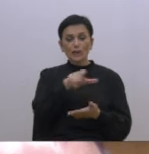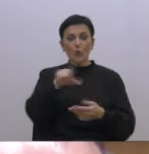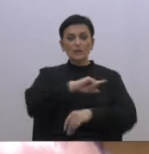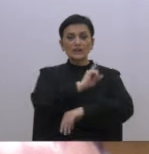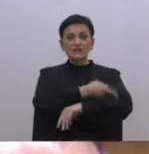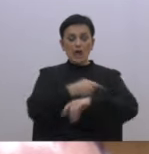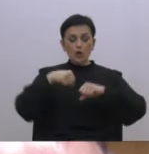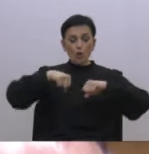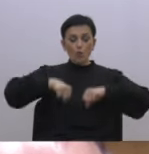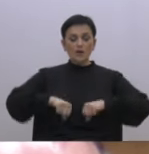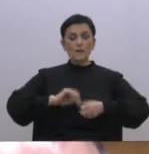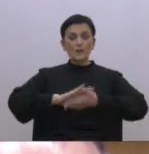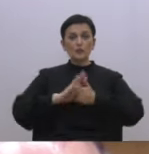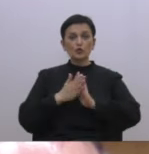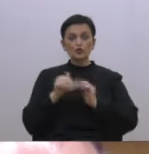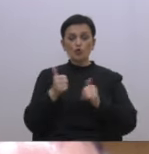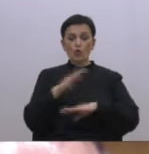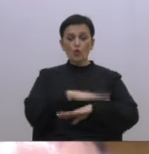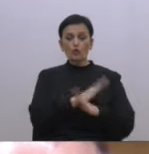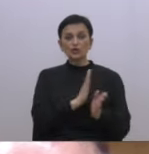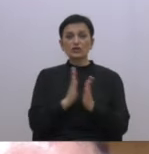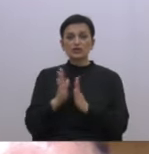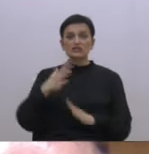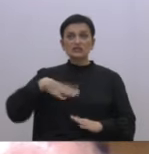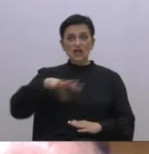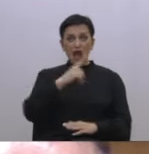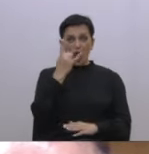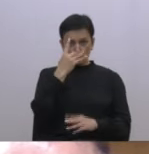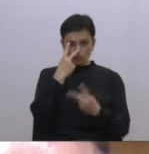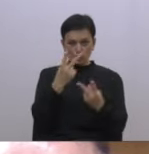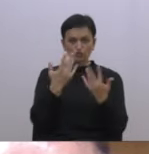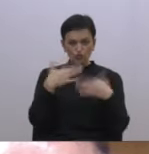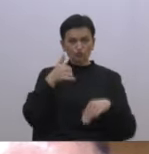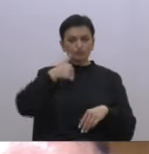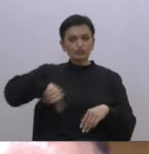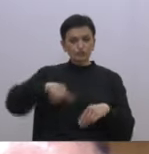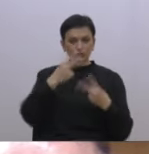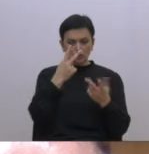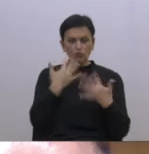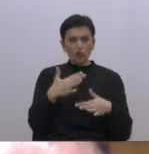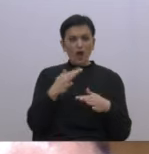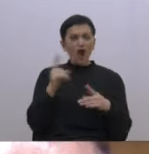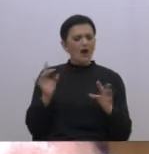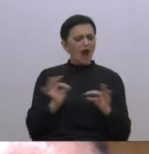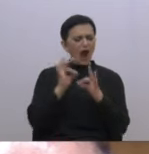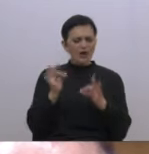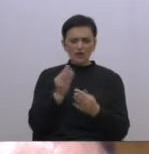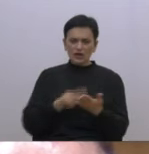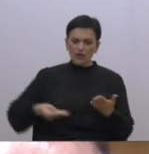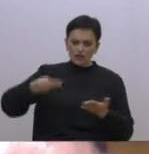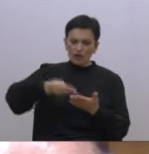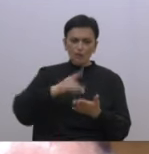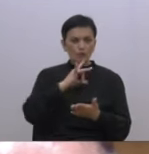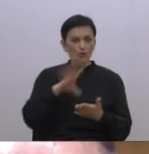ძალაუფლების პირობებში კი როგორ იქცევიან საქართველოს, ეს ერთხელ უკვე ნახა, ეს არასდროს განმეორდება.